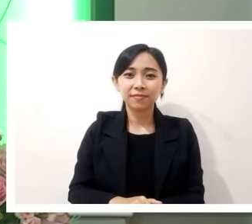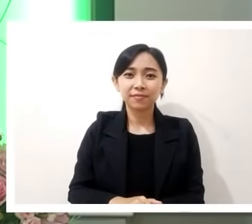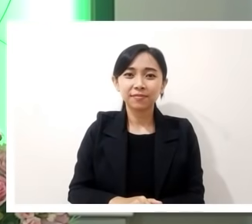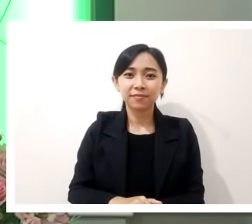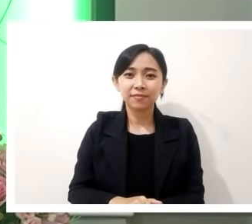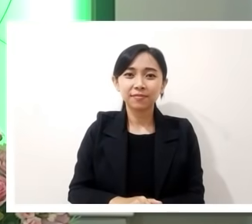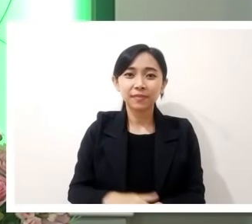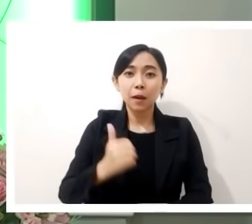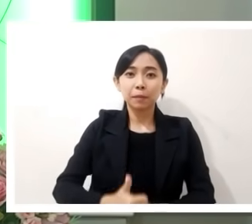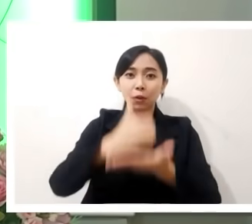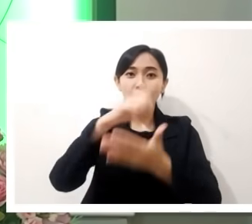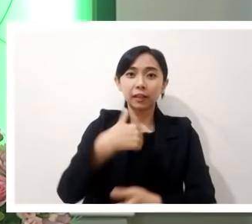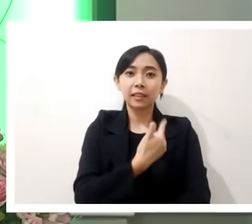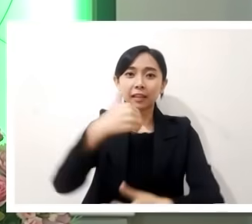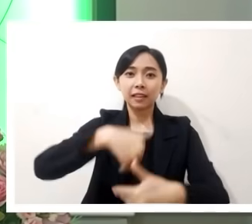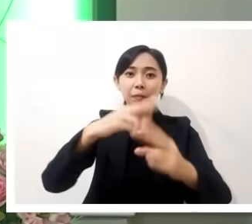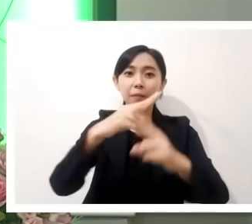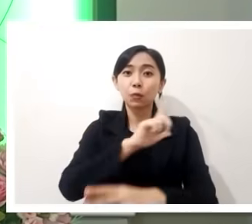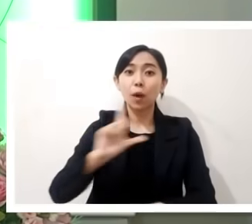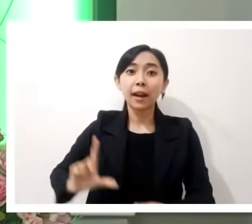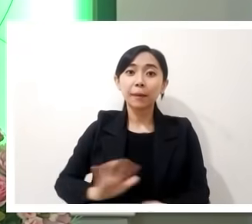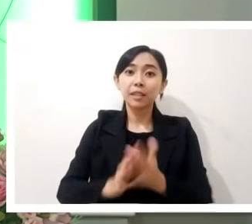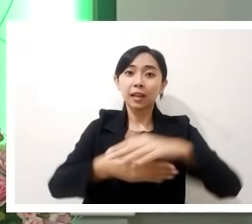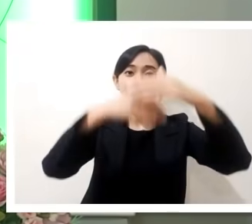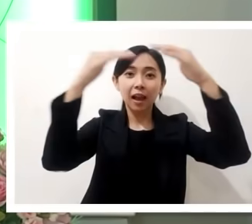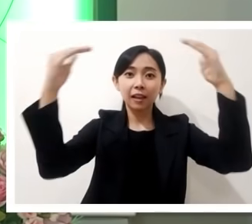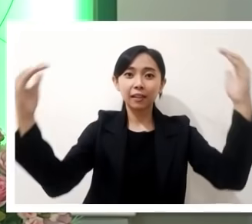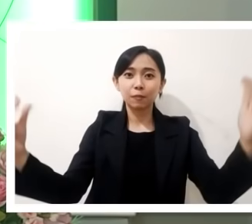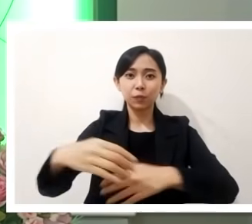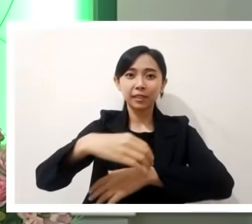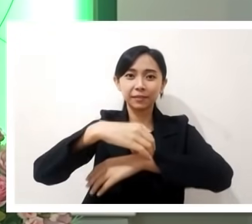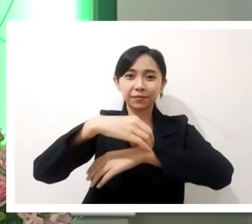Pertolongan kita adalah dalam nama Tuhan yang menjadikan langit dan bumi.